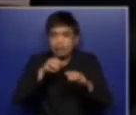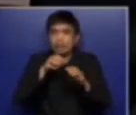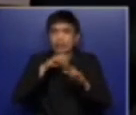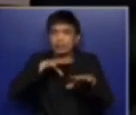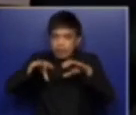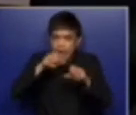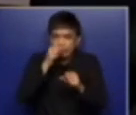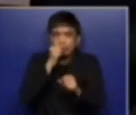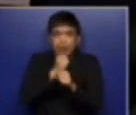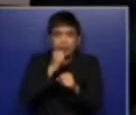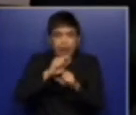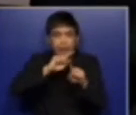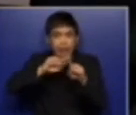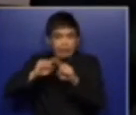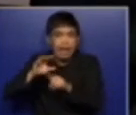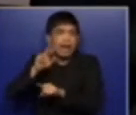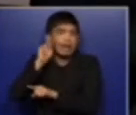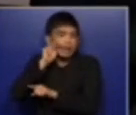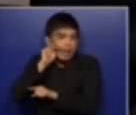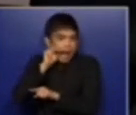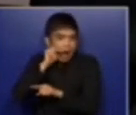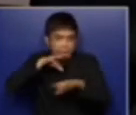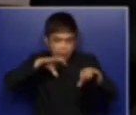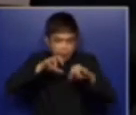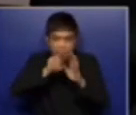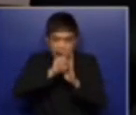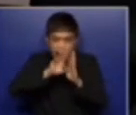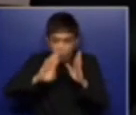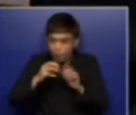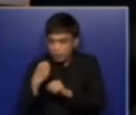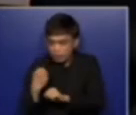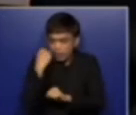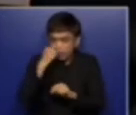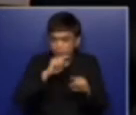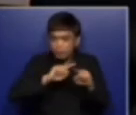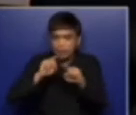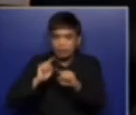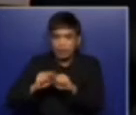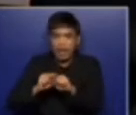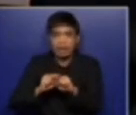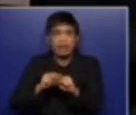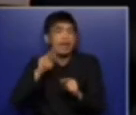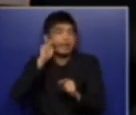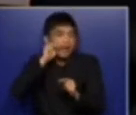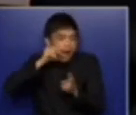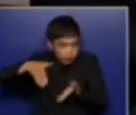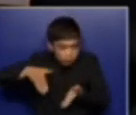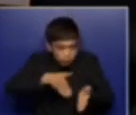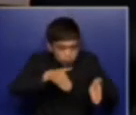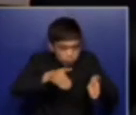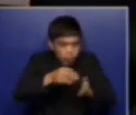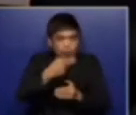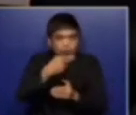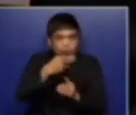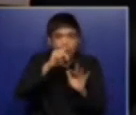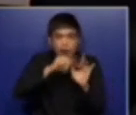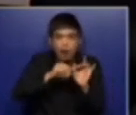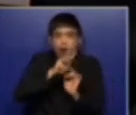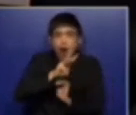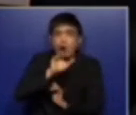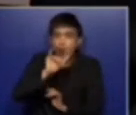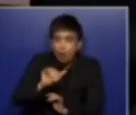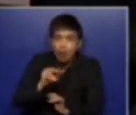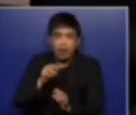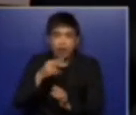เป็นระบบและยั่งยืนมั่นคงรวมไปถึงลุ่มน้ำสาขาห้วยหนองคลองบึงทั่ว